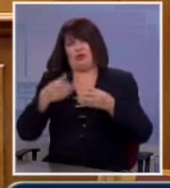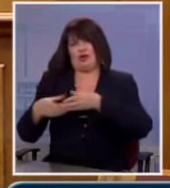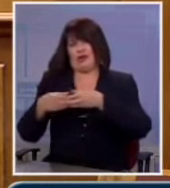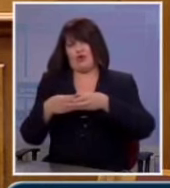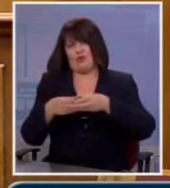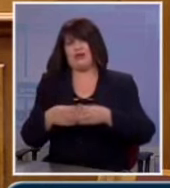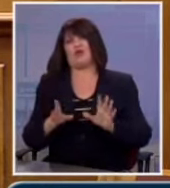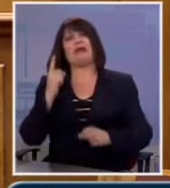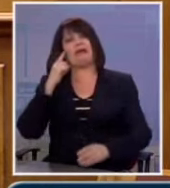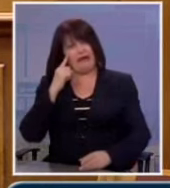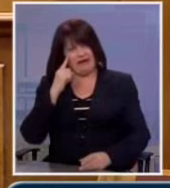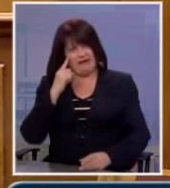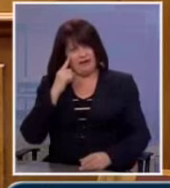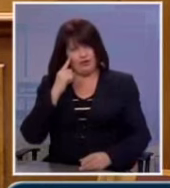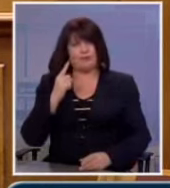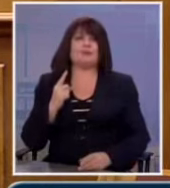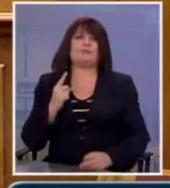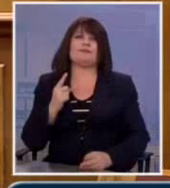Αν και